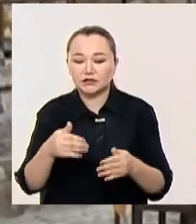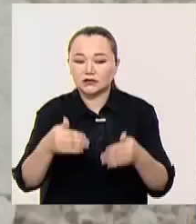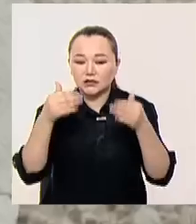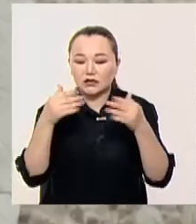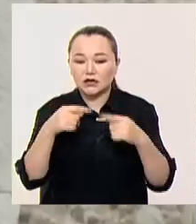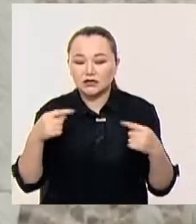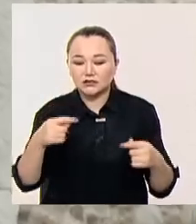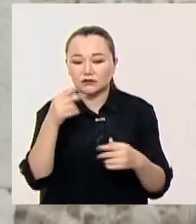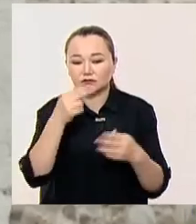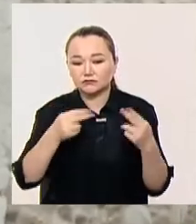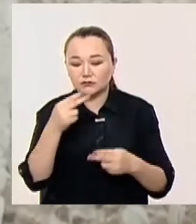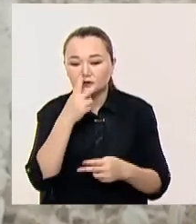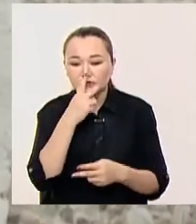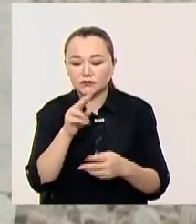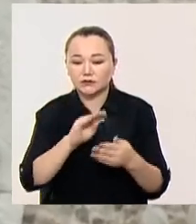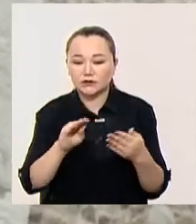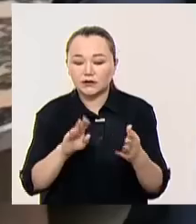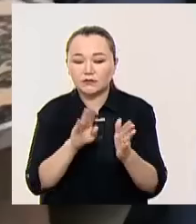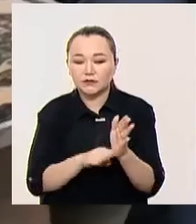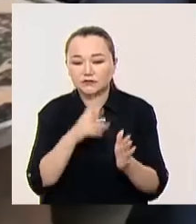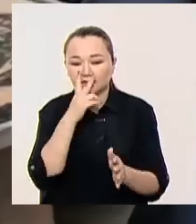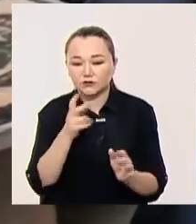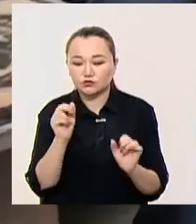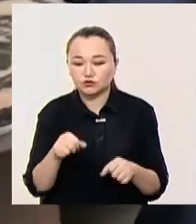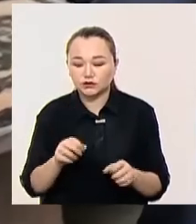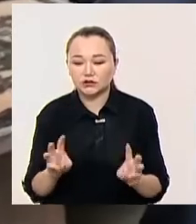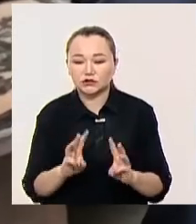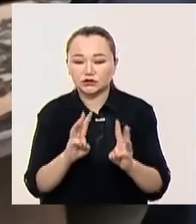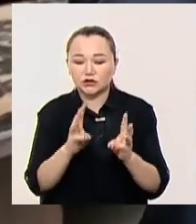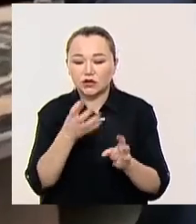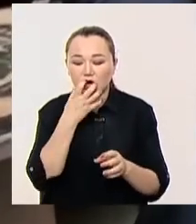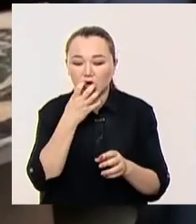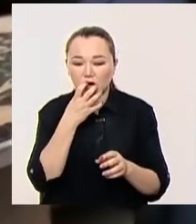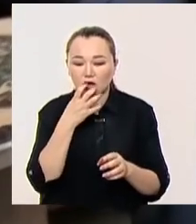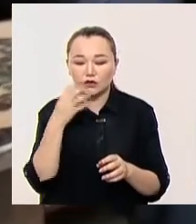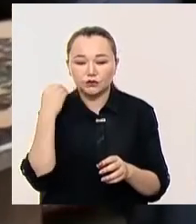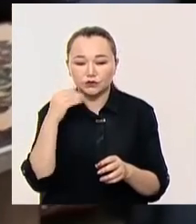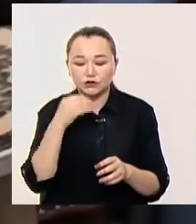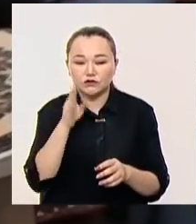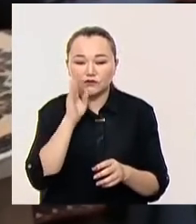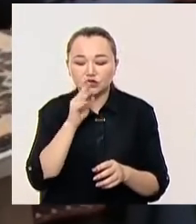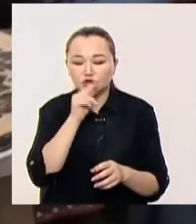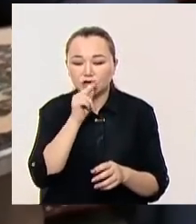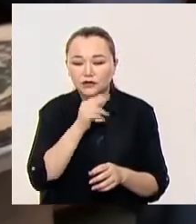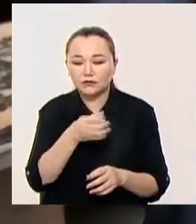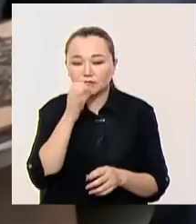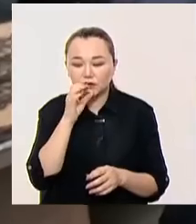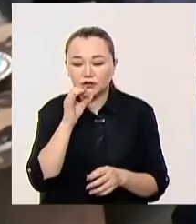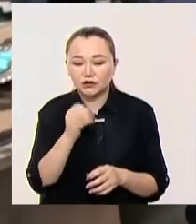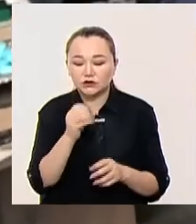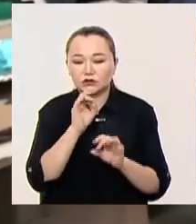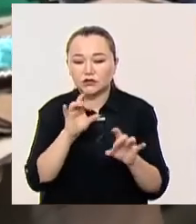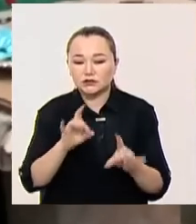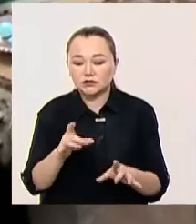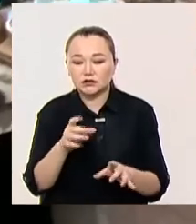әр дәуірдің қолтаңбасын жазбай таниды. Отпен жылынып, түріктің шайын ішіп, айта кетер